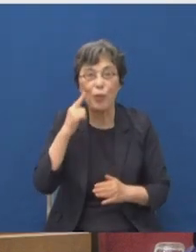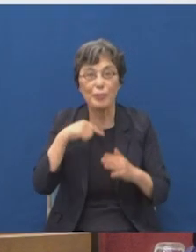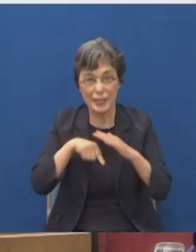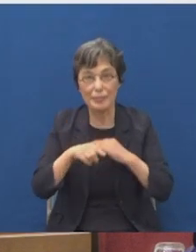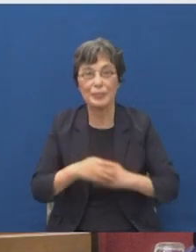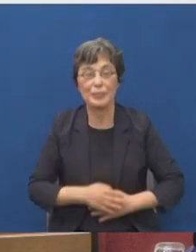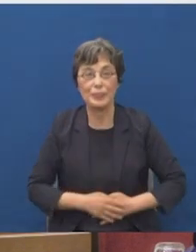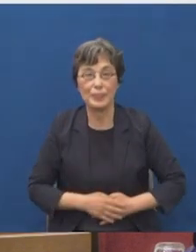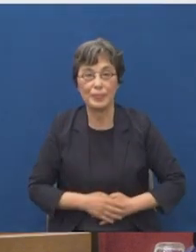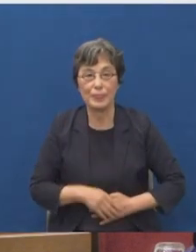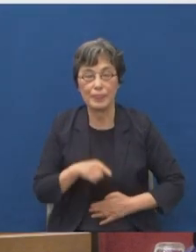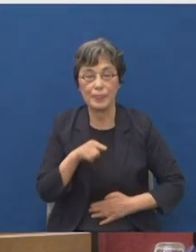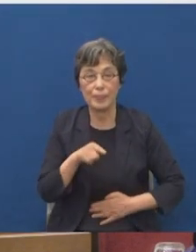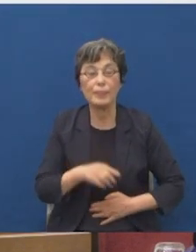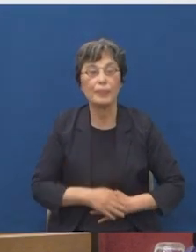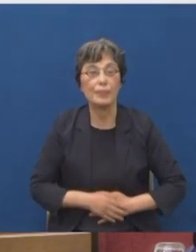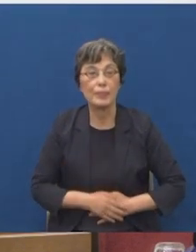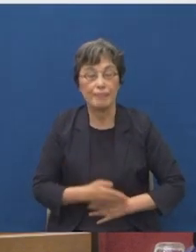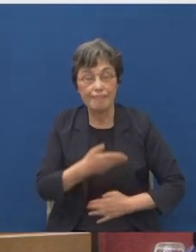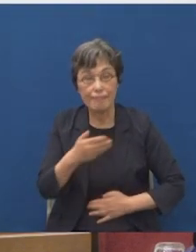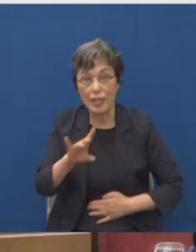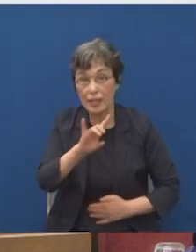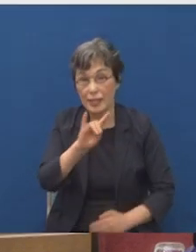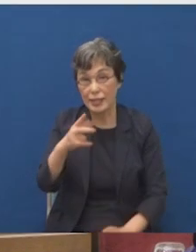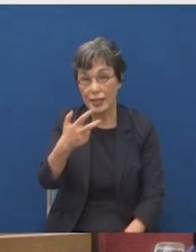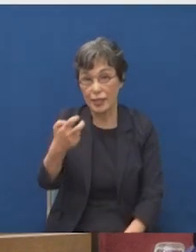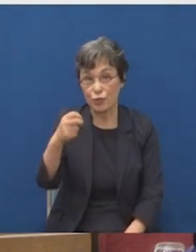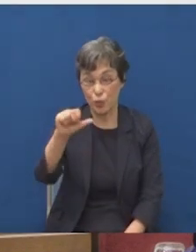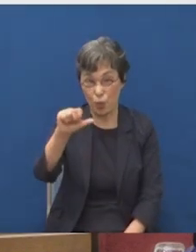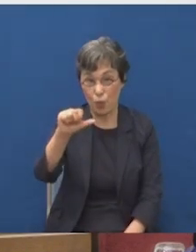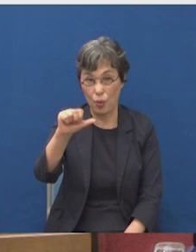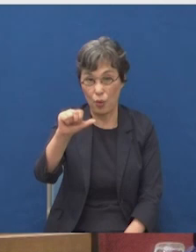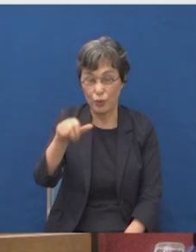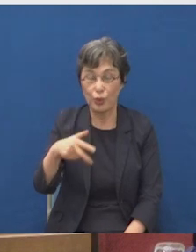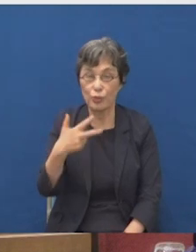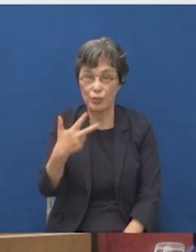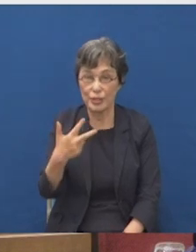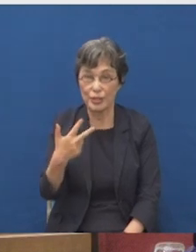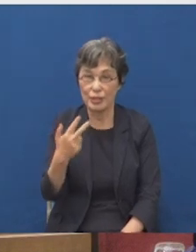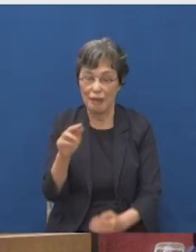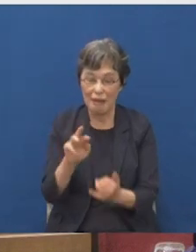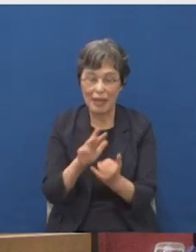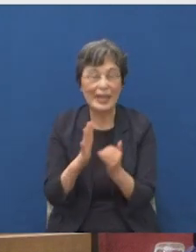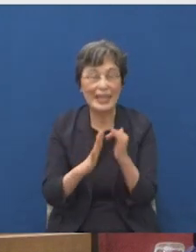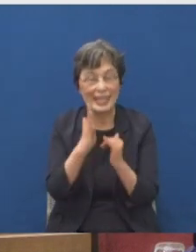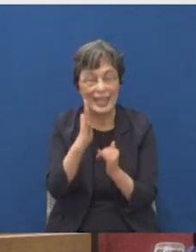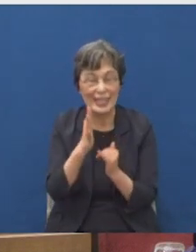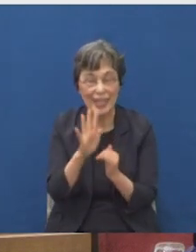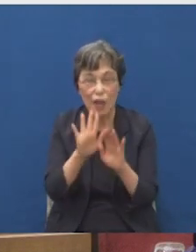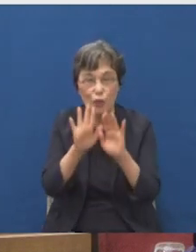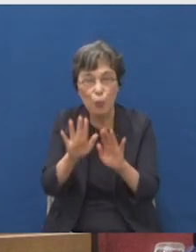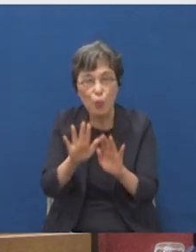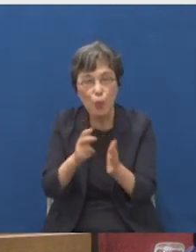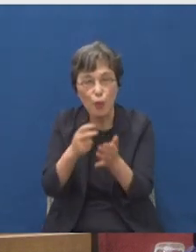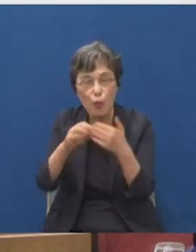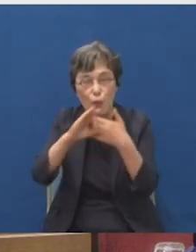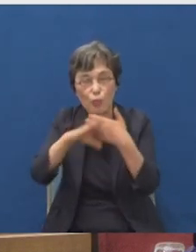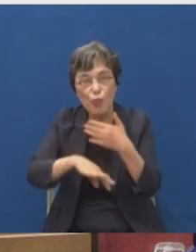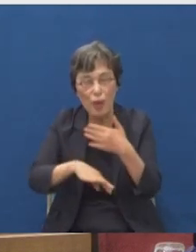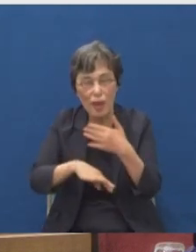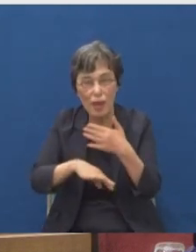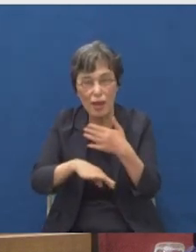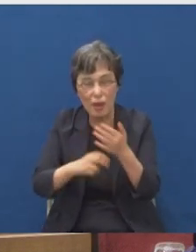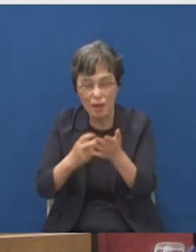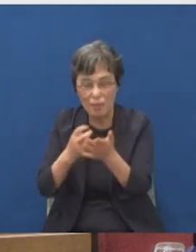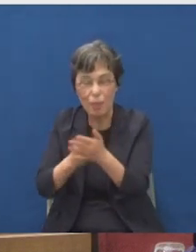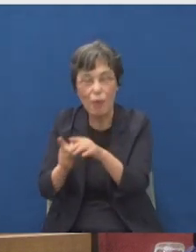ます。次に議第75号、京都市火災予防条例の一部改正は、消防法施行規